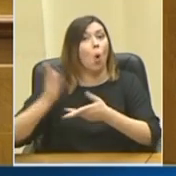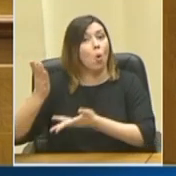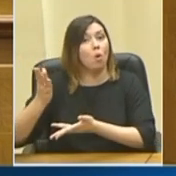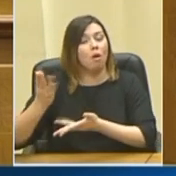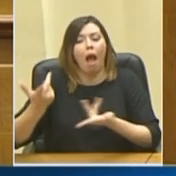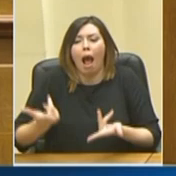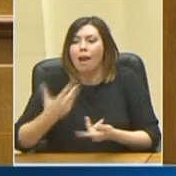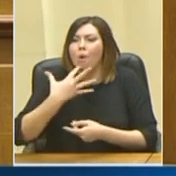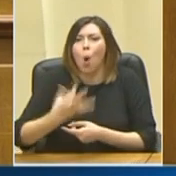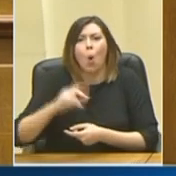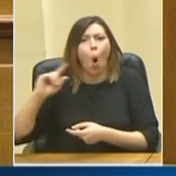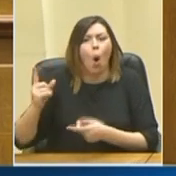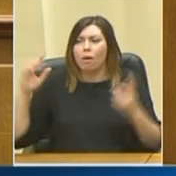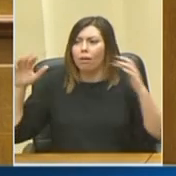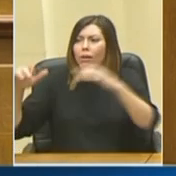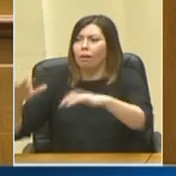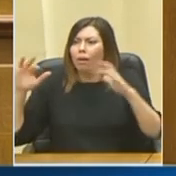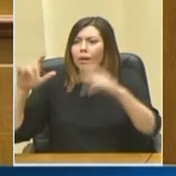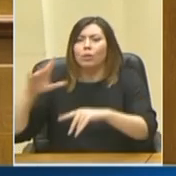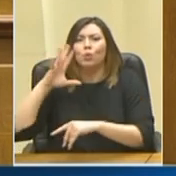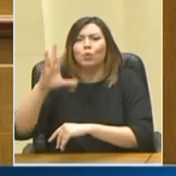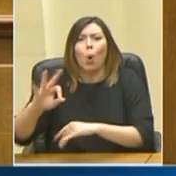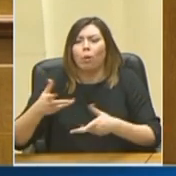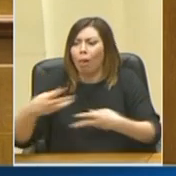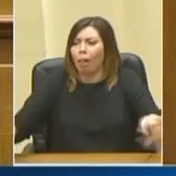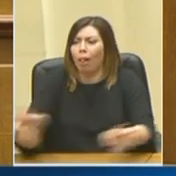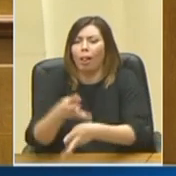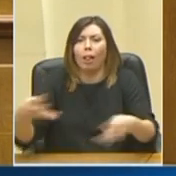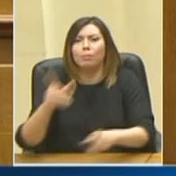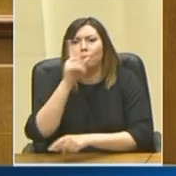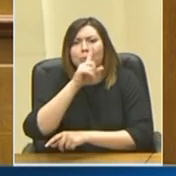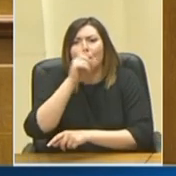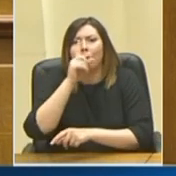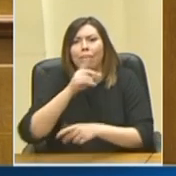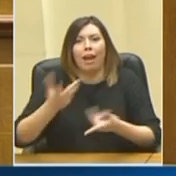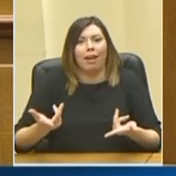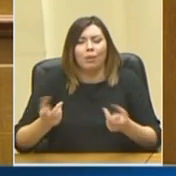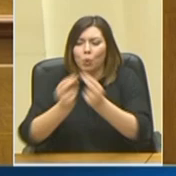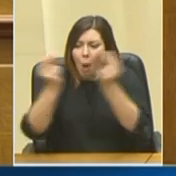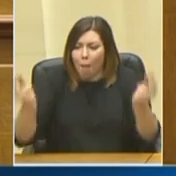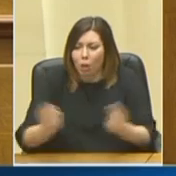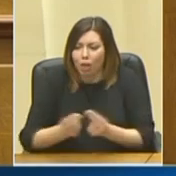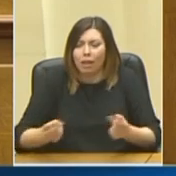επειδή όλοι πάνε εκεί και λένε ψέματα, έχει γίνει και αυτός ένας θεσμός